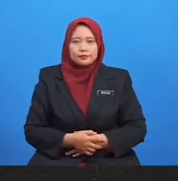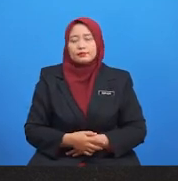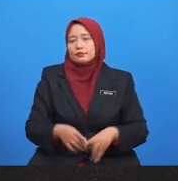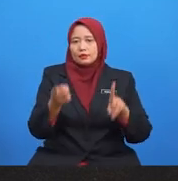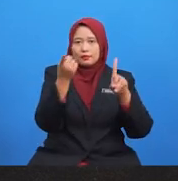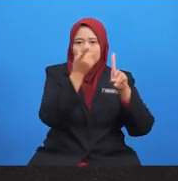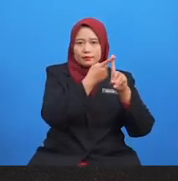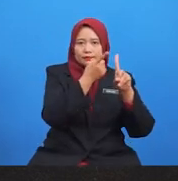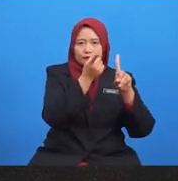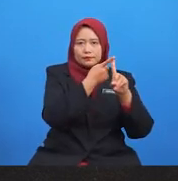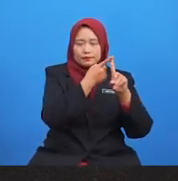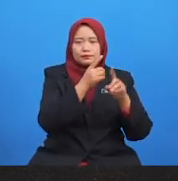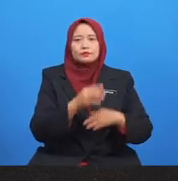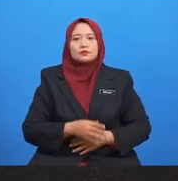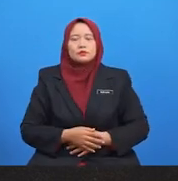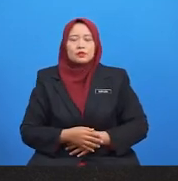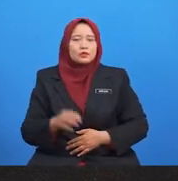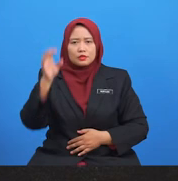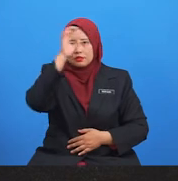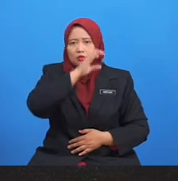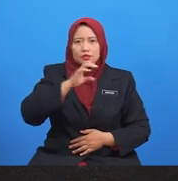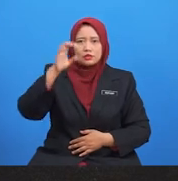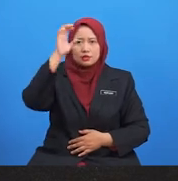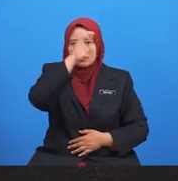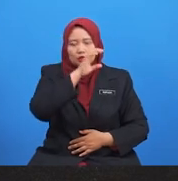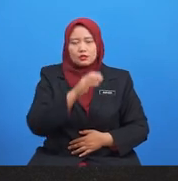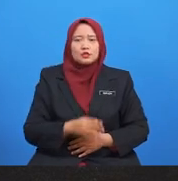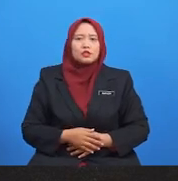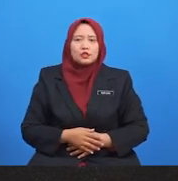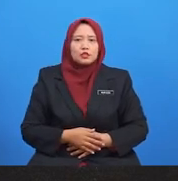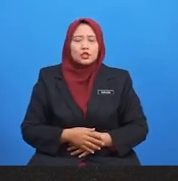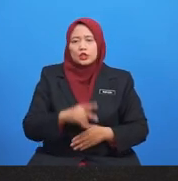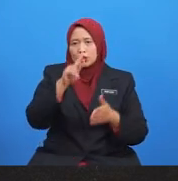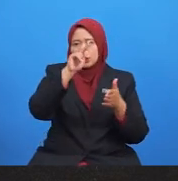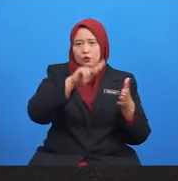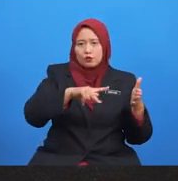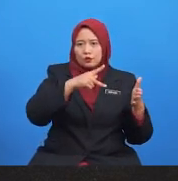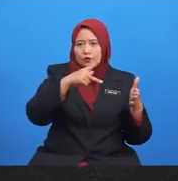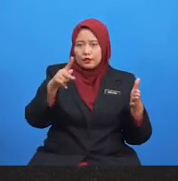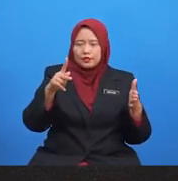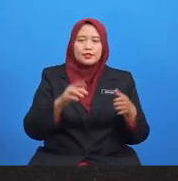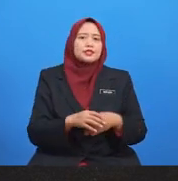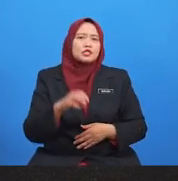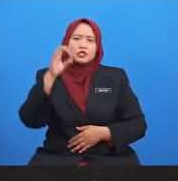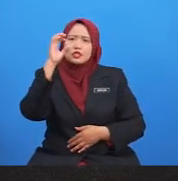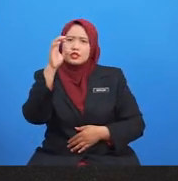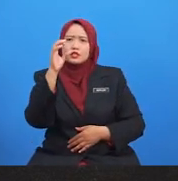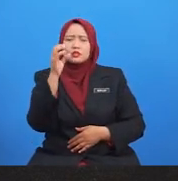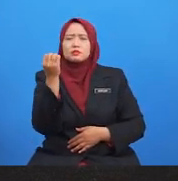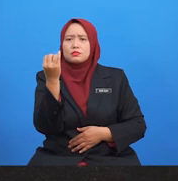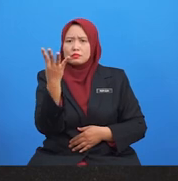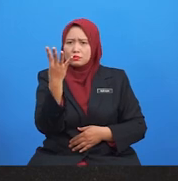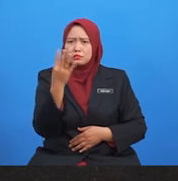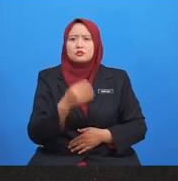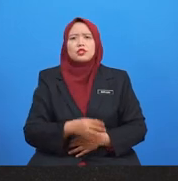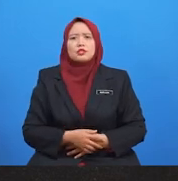Langkah pertama, kita perlu mencari koordinat bagi titik C. Dalam gambar rajah